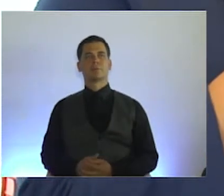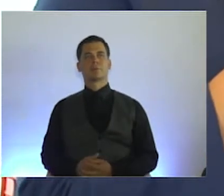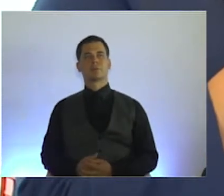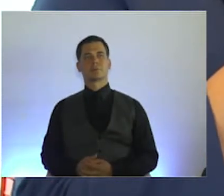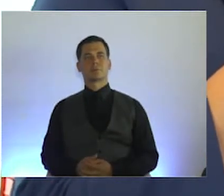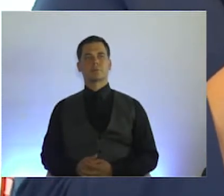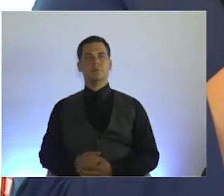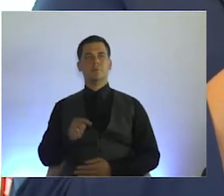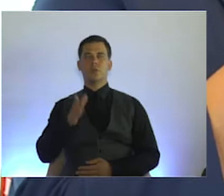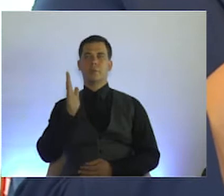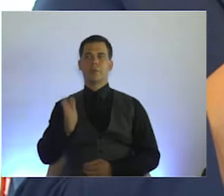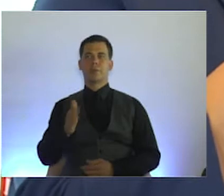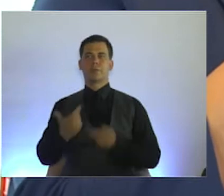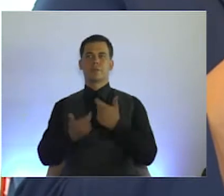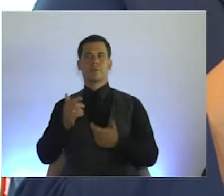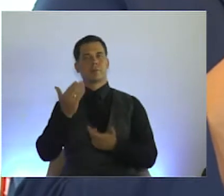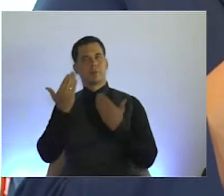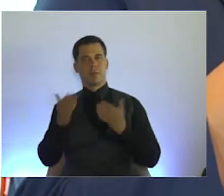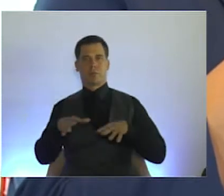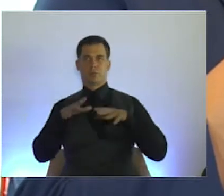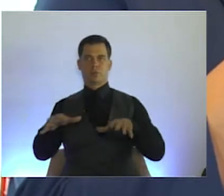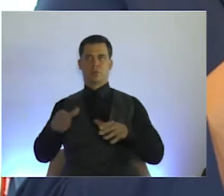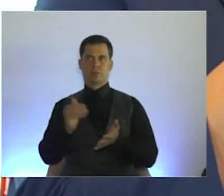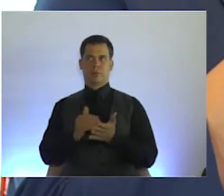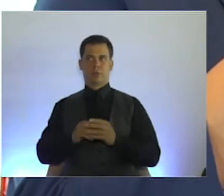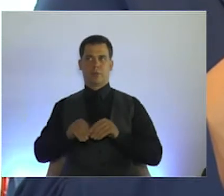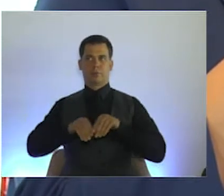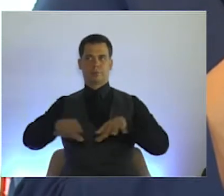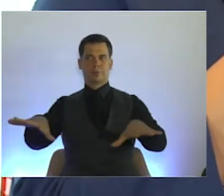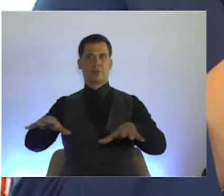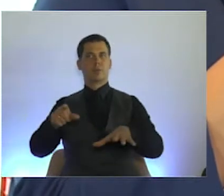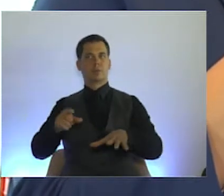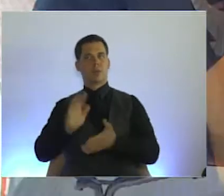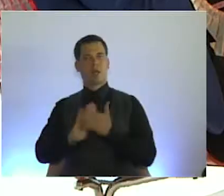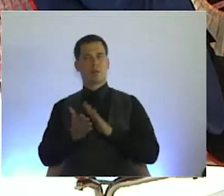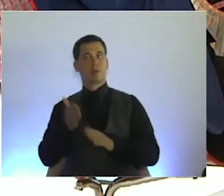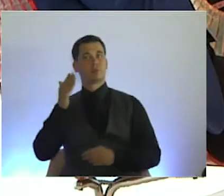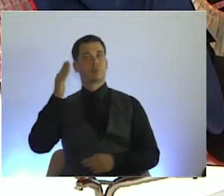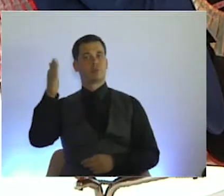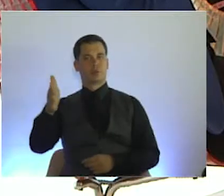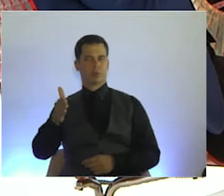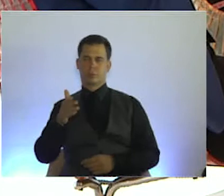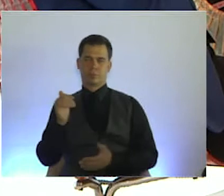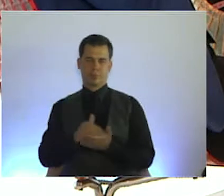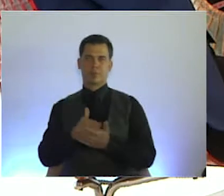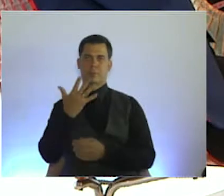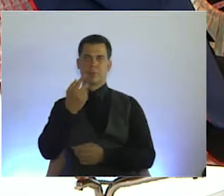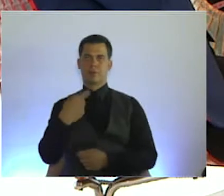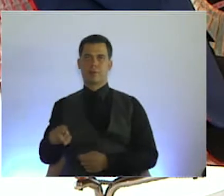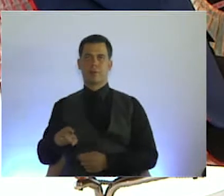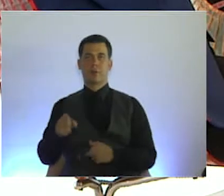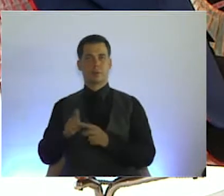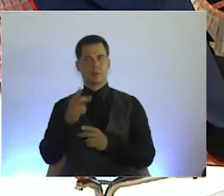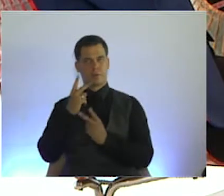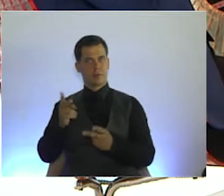To będzie też bardzo duże zapotrzebowanie na rynku, na przyszłym rynku. I tutaj no, odnajdujemy